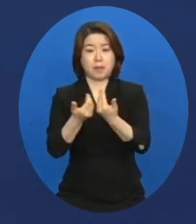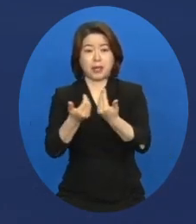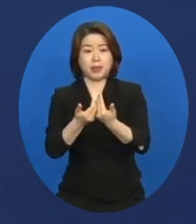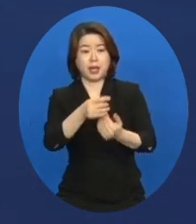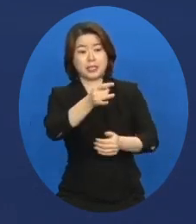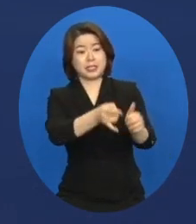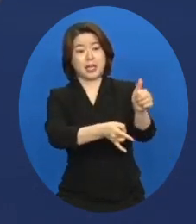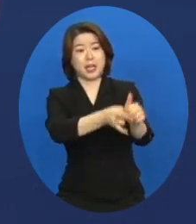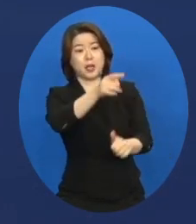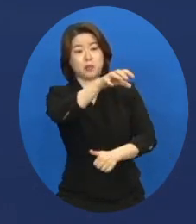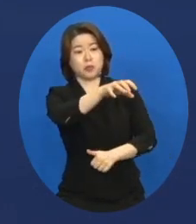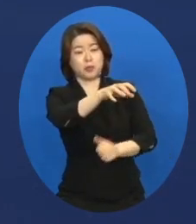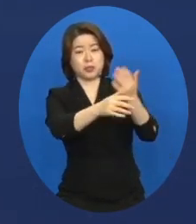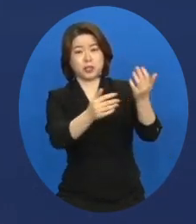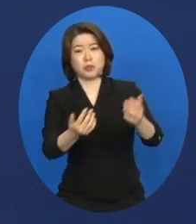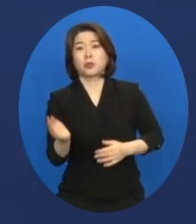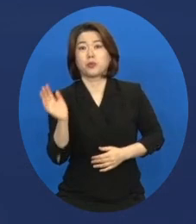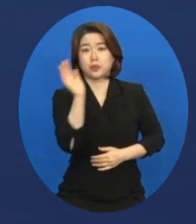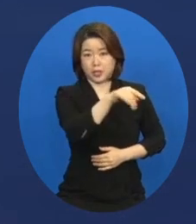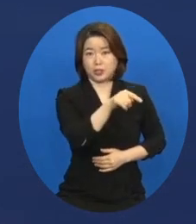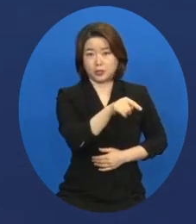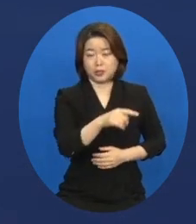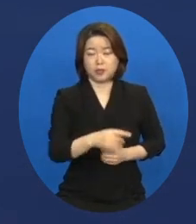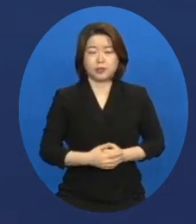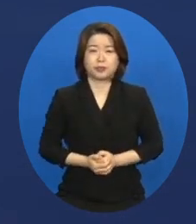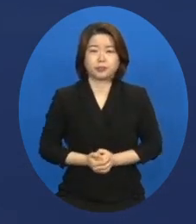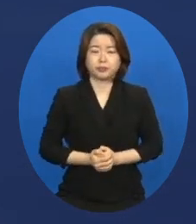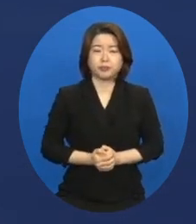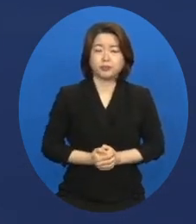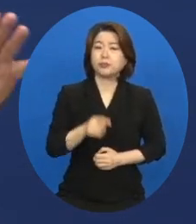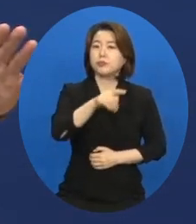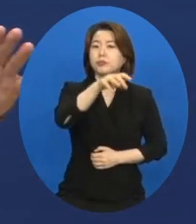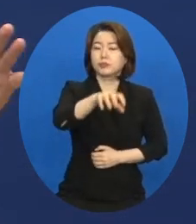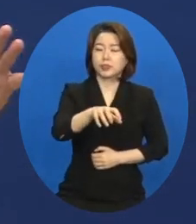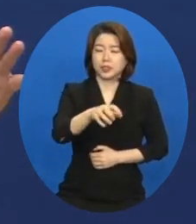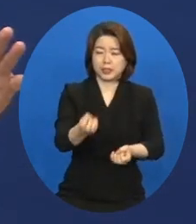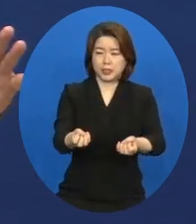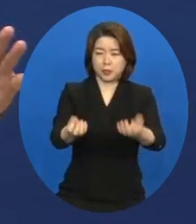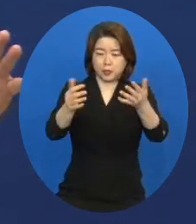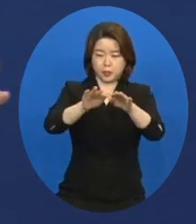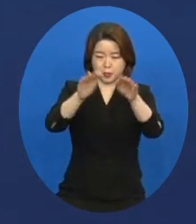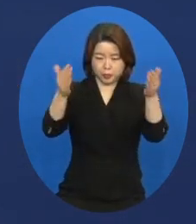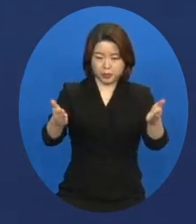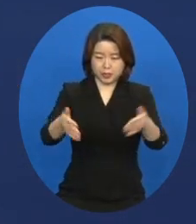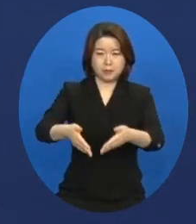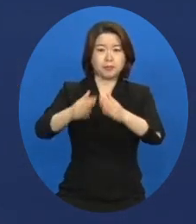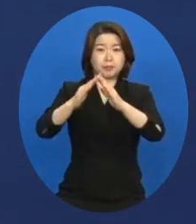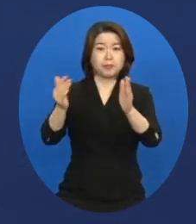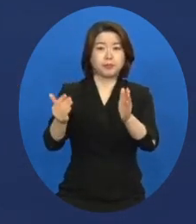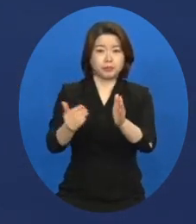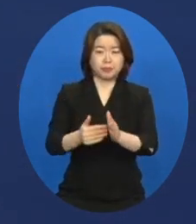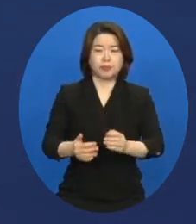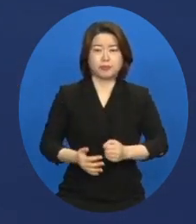헤브론 산지로 들어갔다 그랬습니다. 거기서 제단을 쌓았습니다.